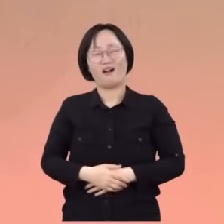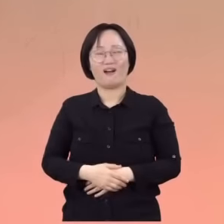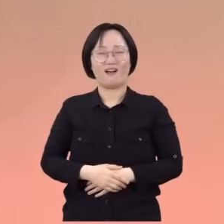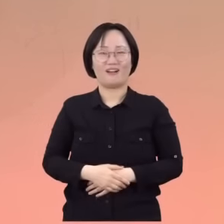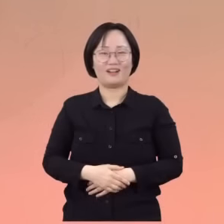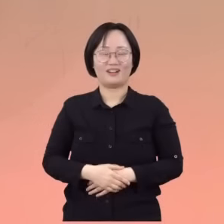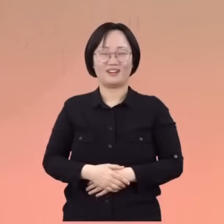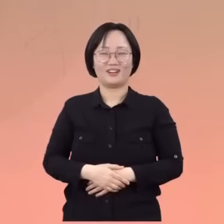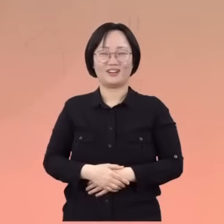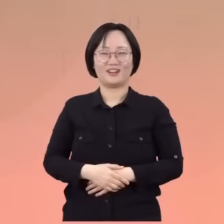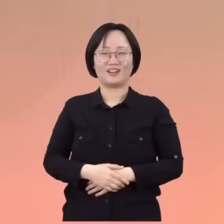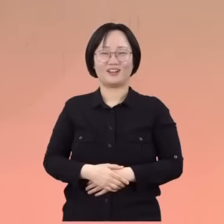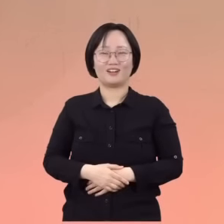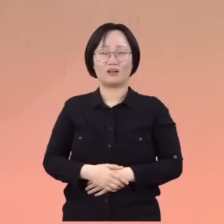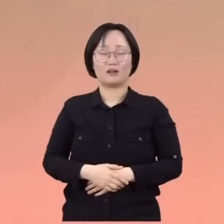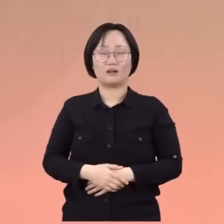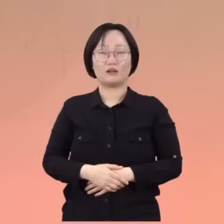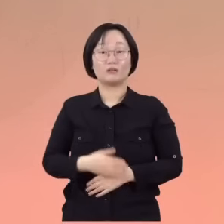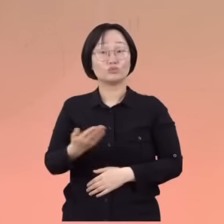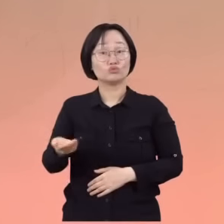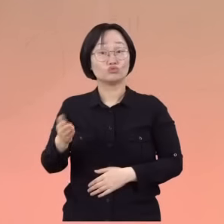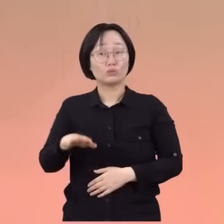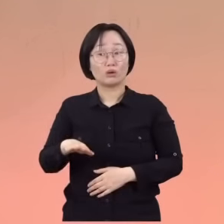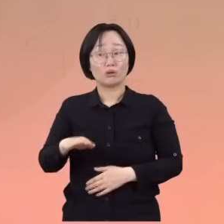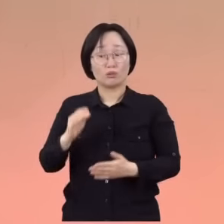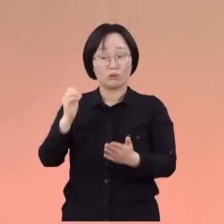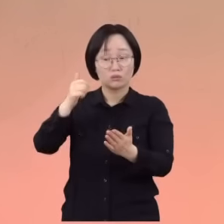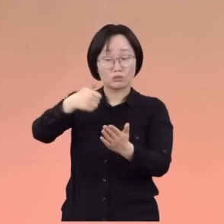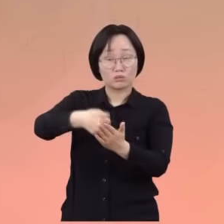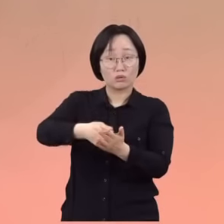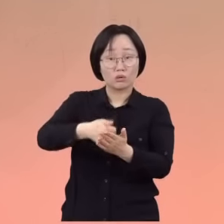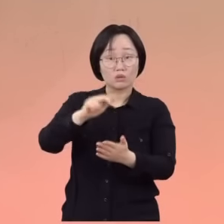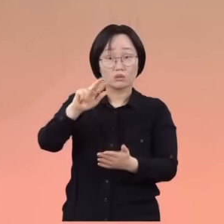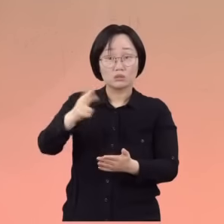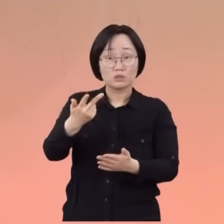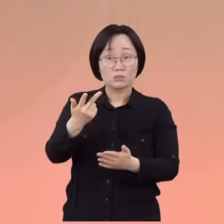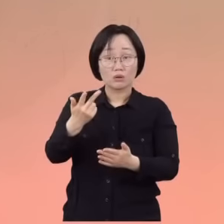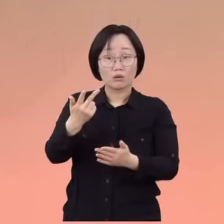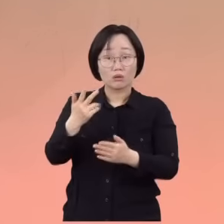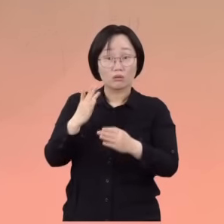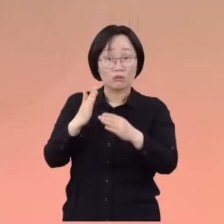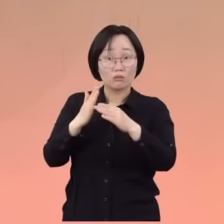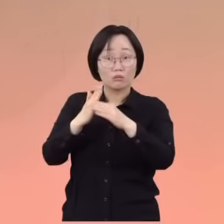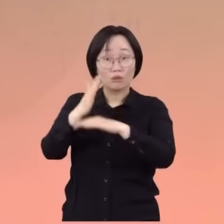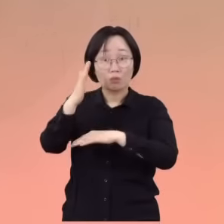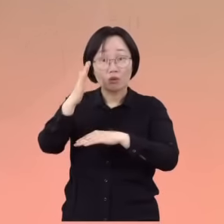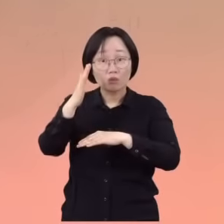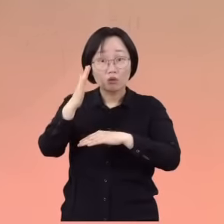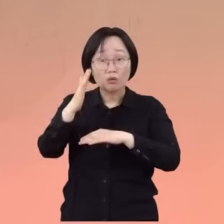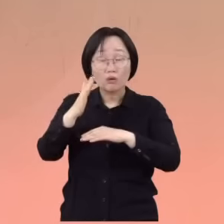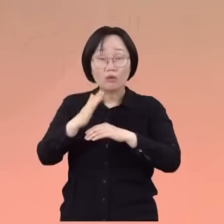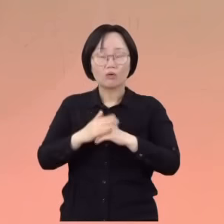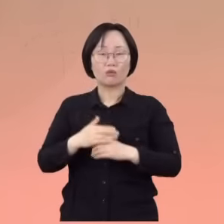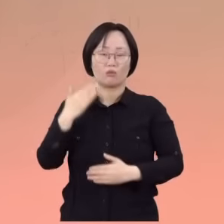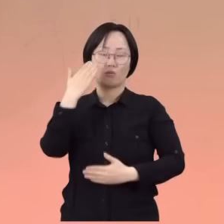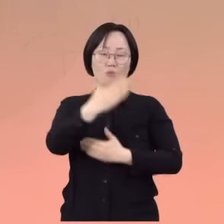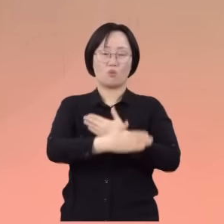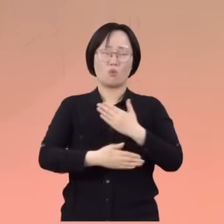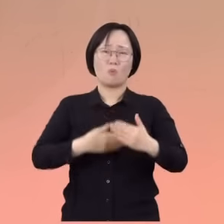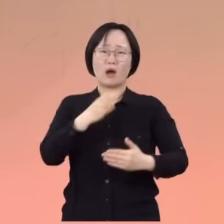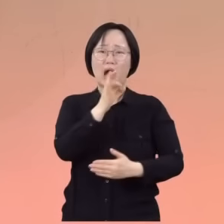넘어가면서 혈액 감에 진행에 딱 멈추고 몸의 건강을